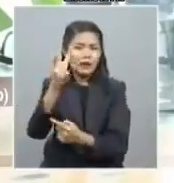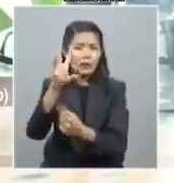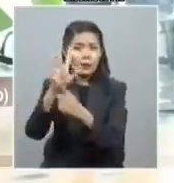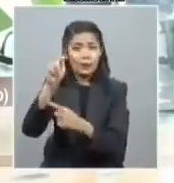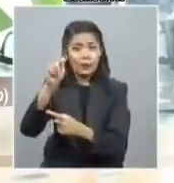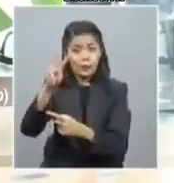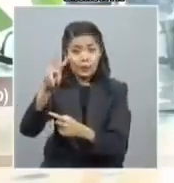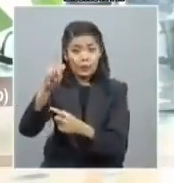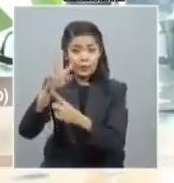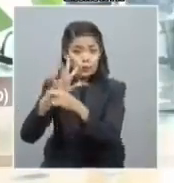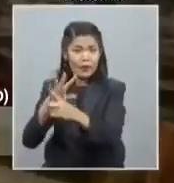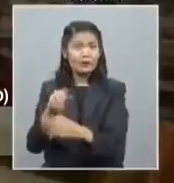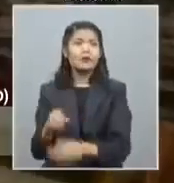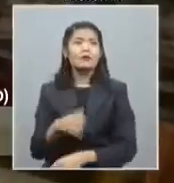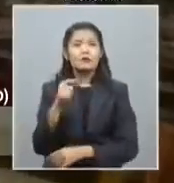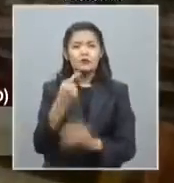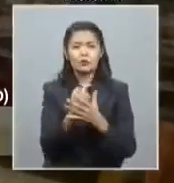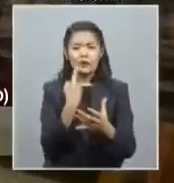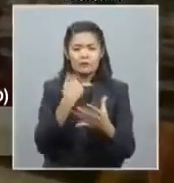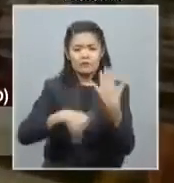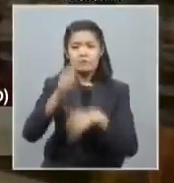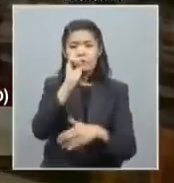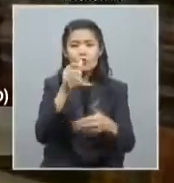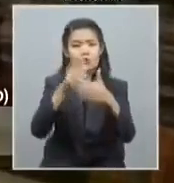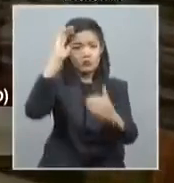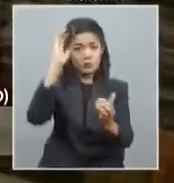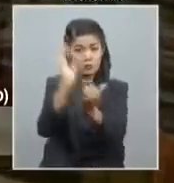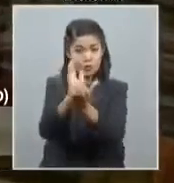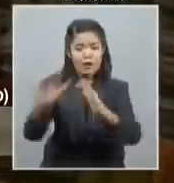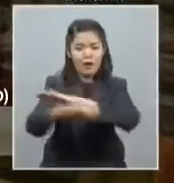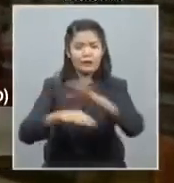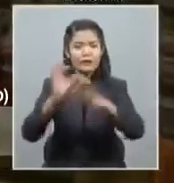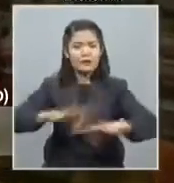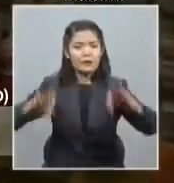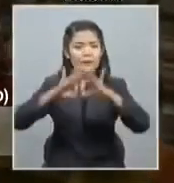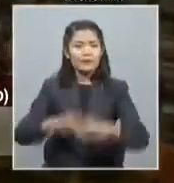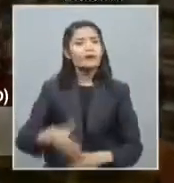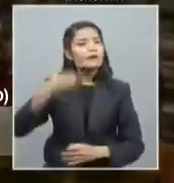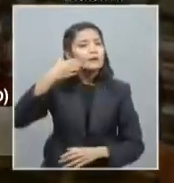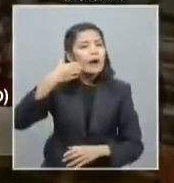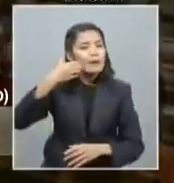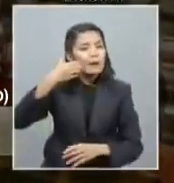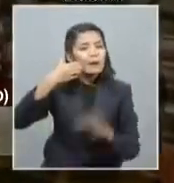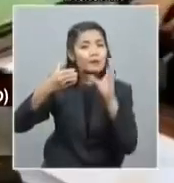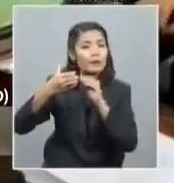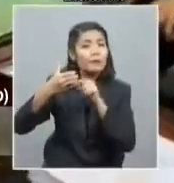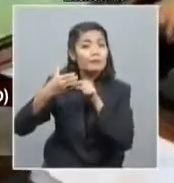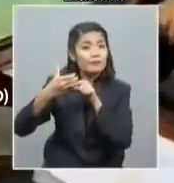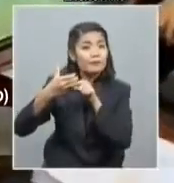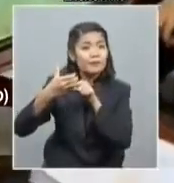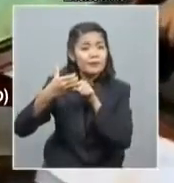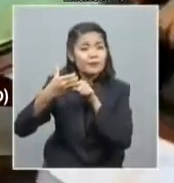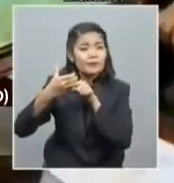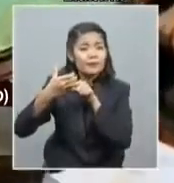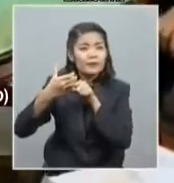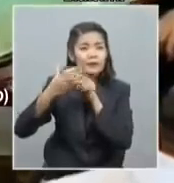จ้งความที่โรงพักเมืองอุบลราชธานีโดยเอาหลักฐานสำคัญเป็นคลิปเสียงครับเป็นคลิปเสียงที่ระบุว่า